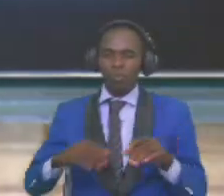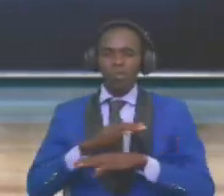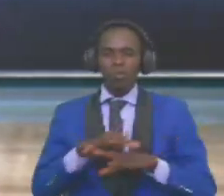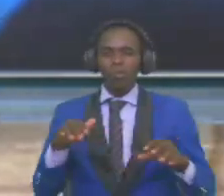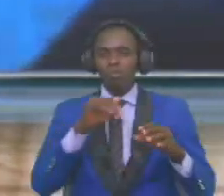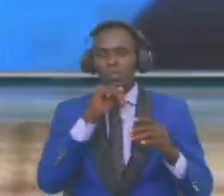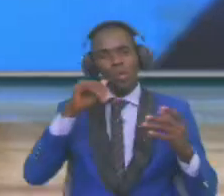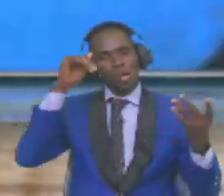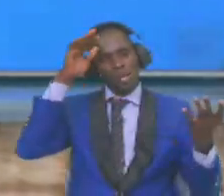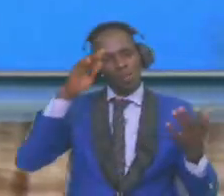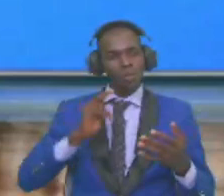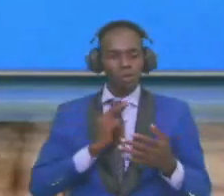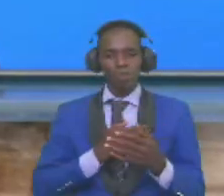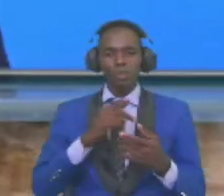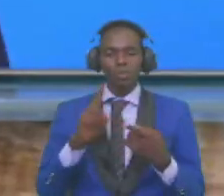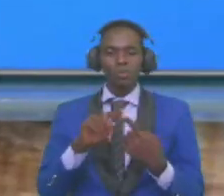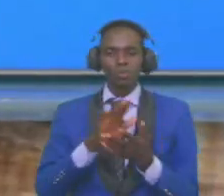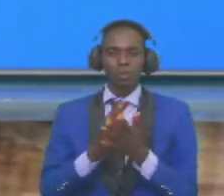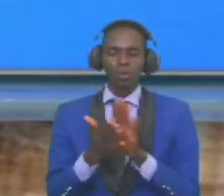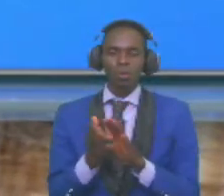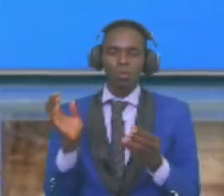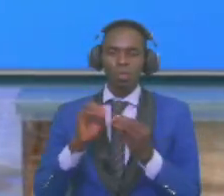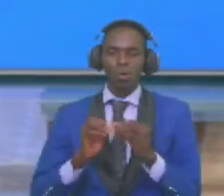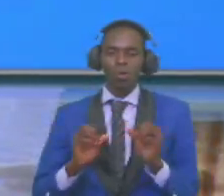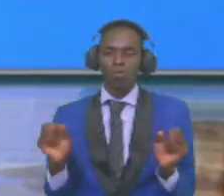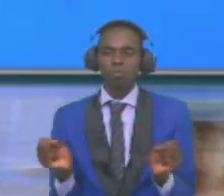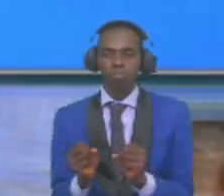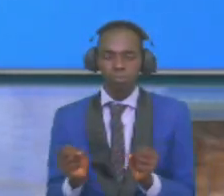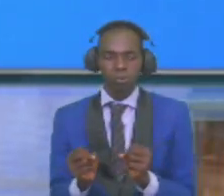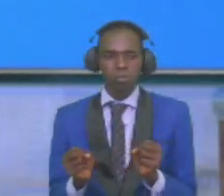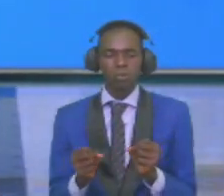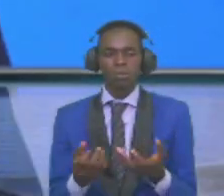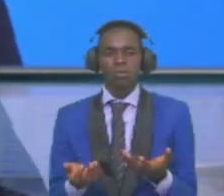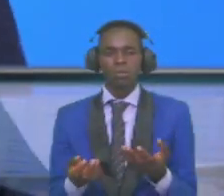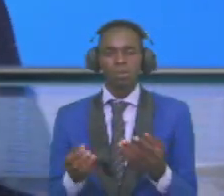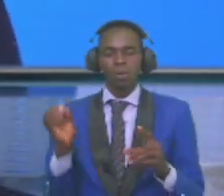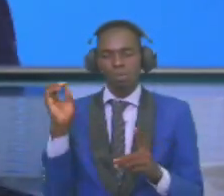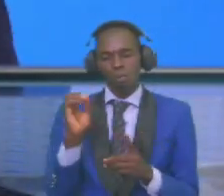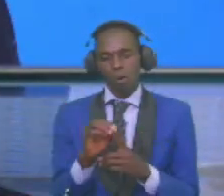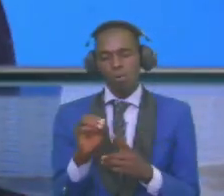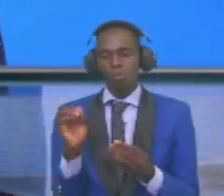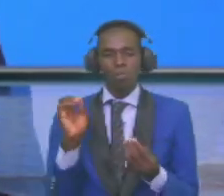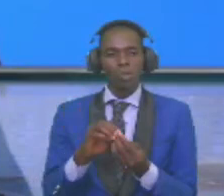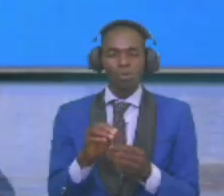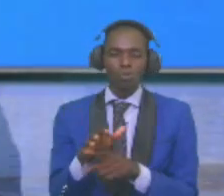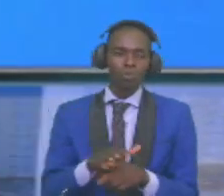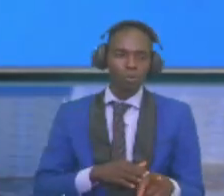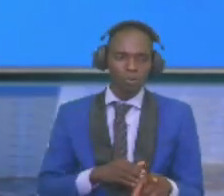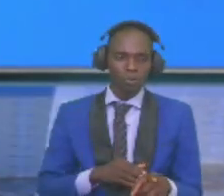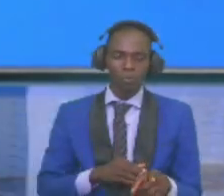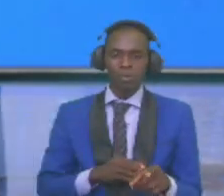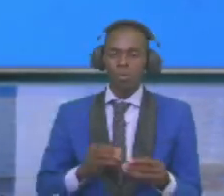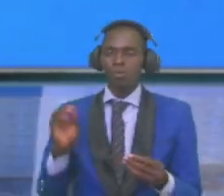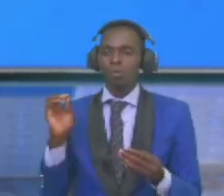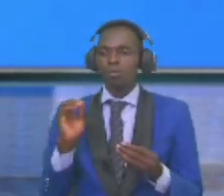n'attend pas peut nous le foie dition peut nous soyons et sierre a